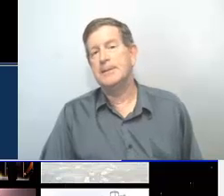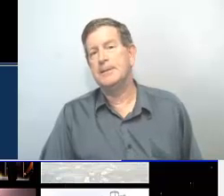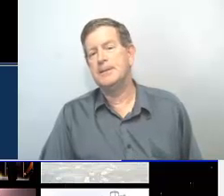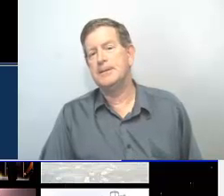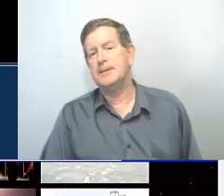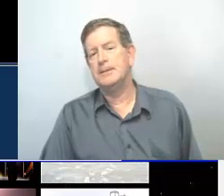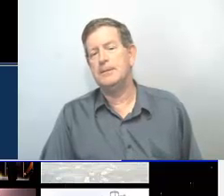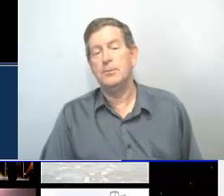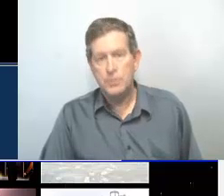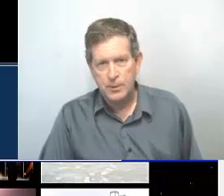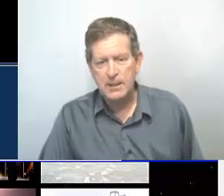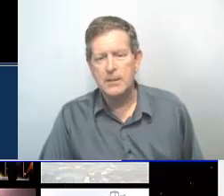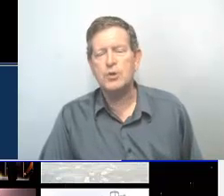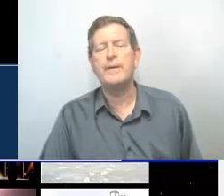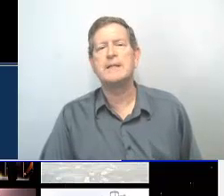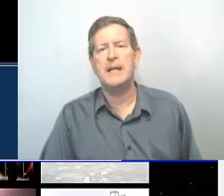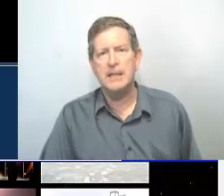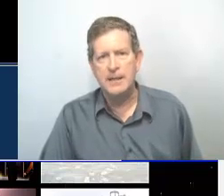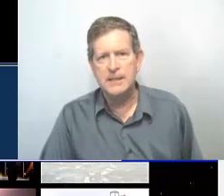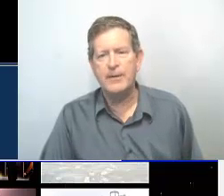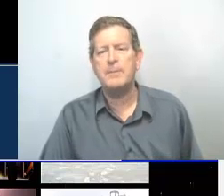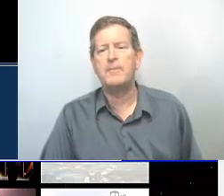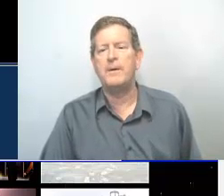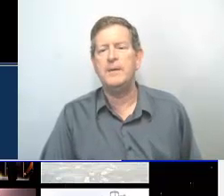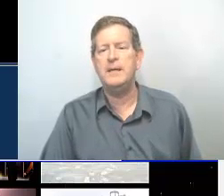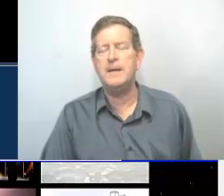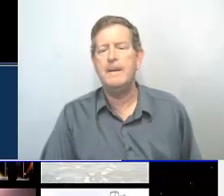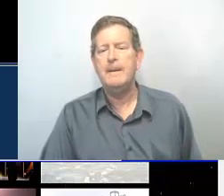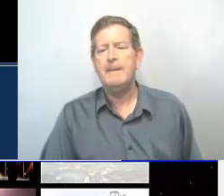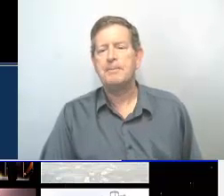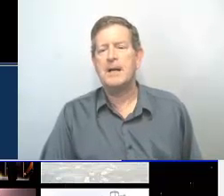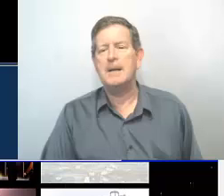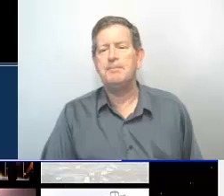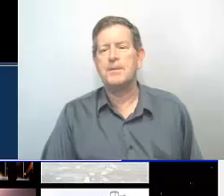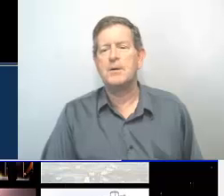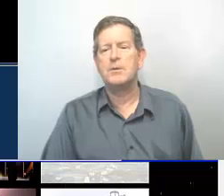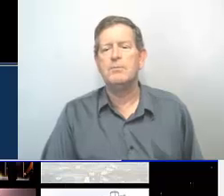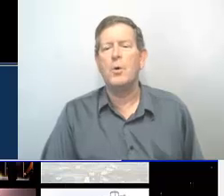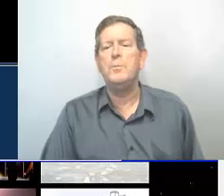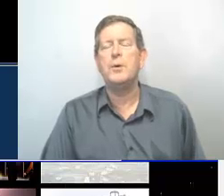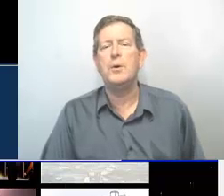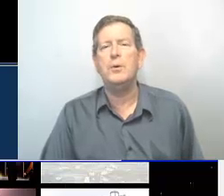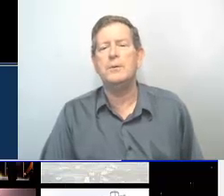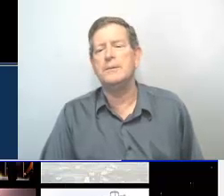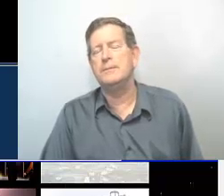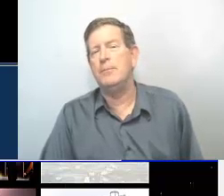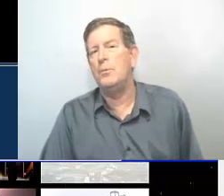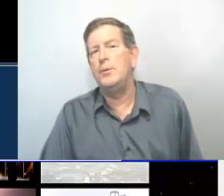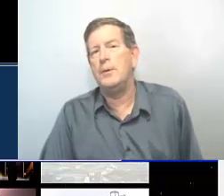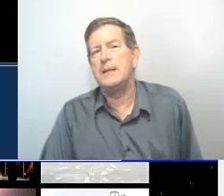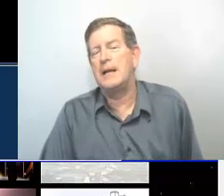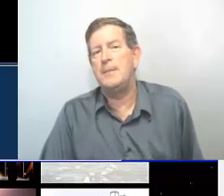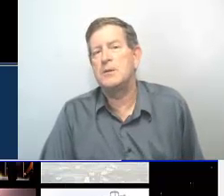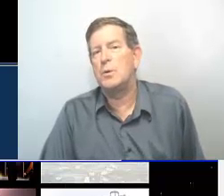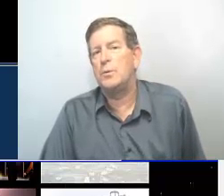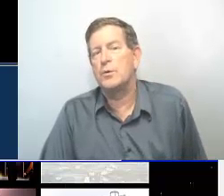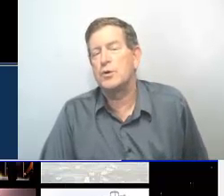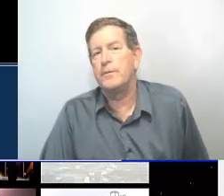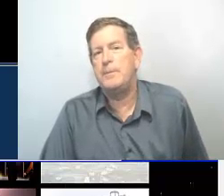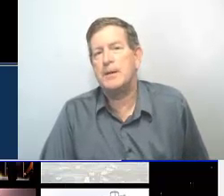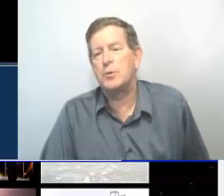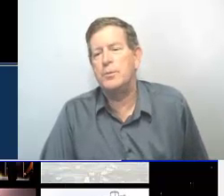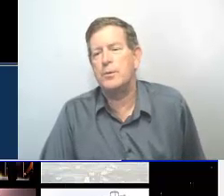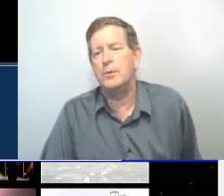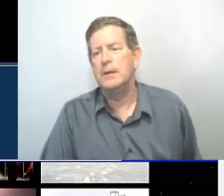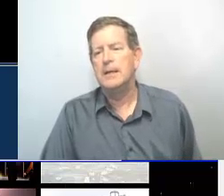États-Unis. Oui, je vais à l'église avec ma famille. Mon bureau est à la maison,